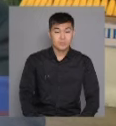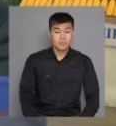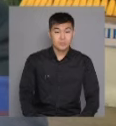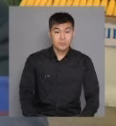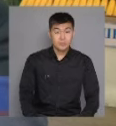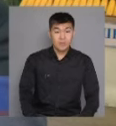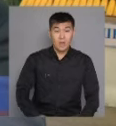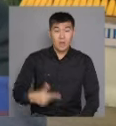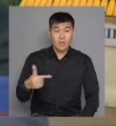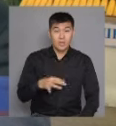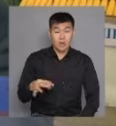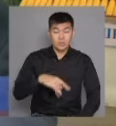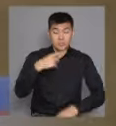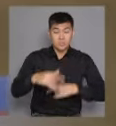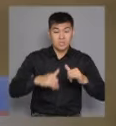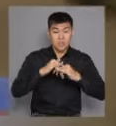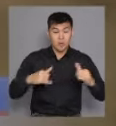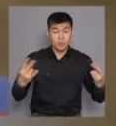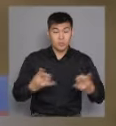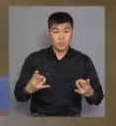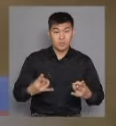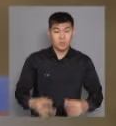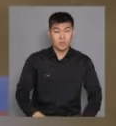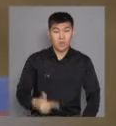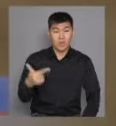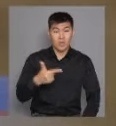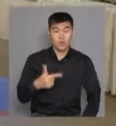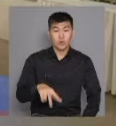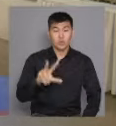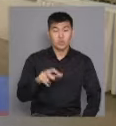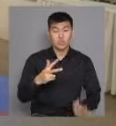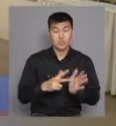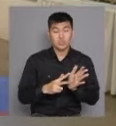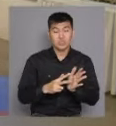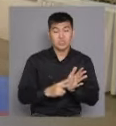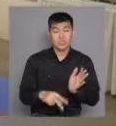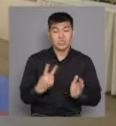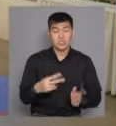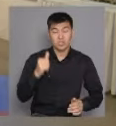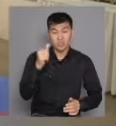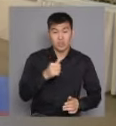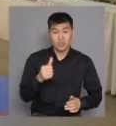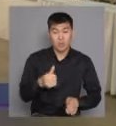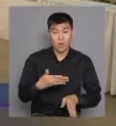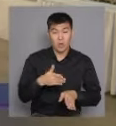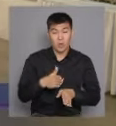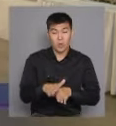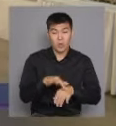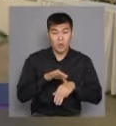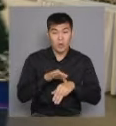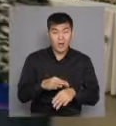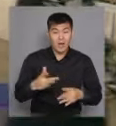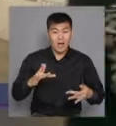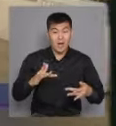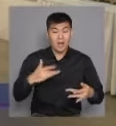Біздің мұнайлы астанамыз асқақтай берсін. Атыраудың 382 жылдығына орай мына Махамбет ауданы бойынша жаңа концертіне